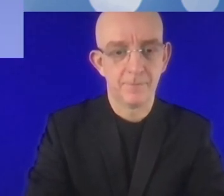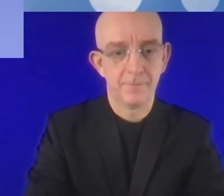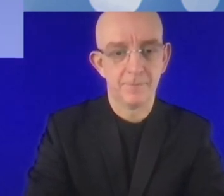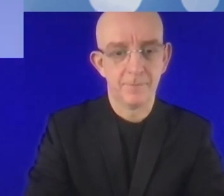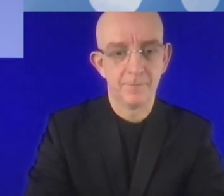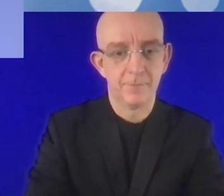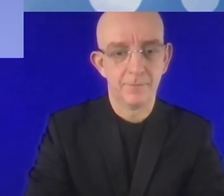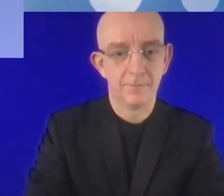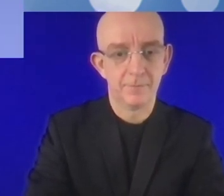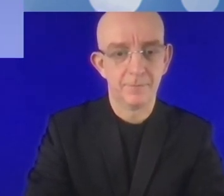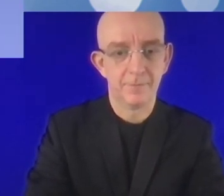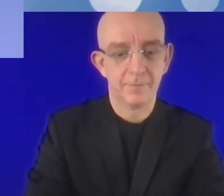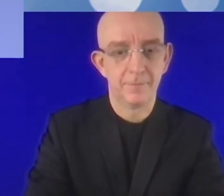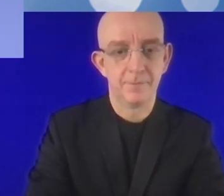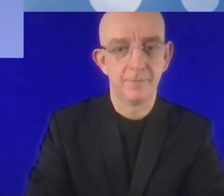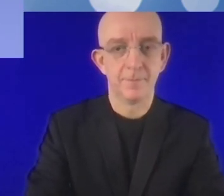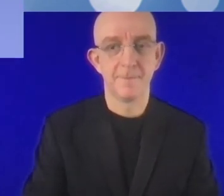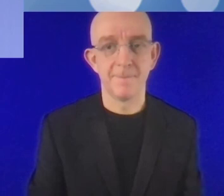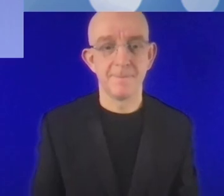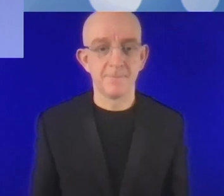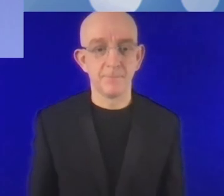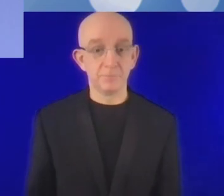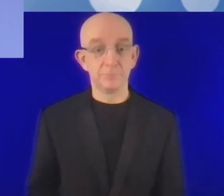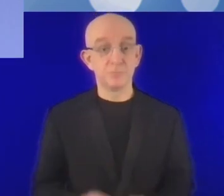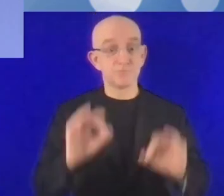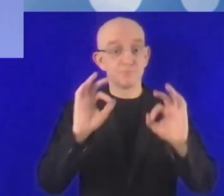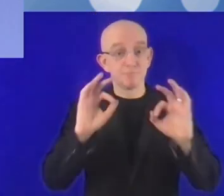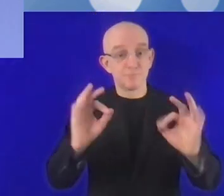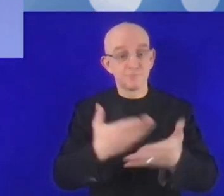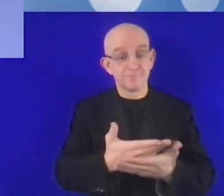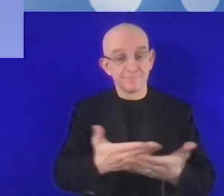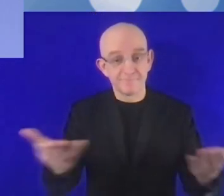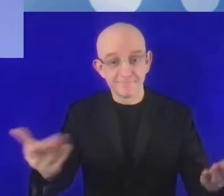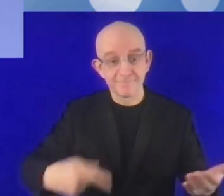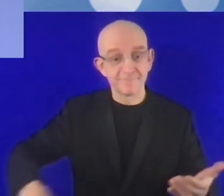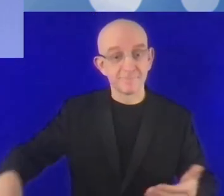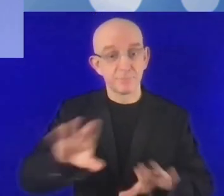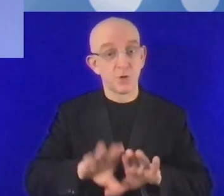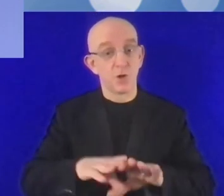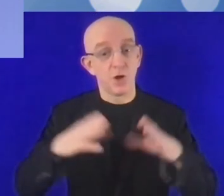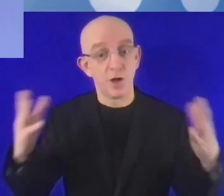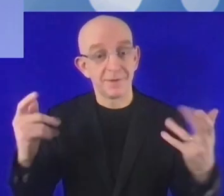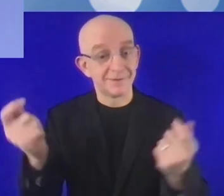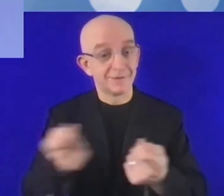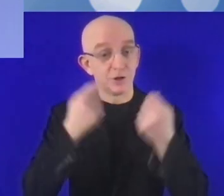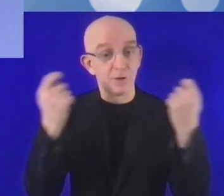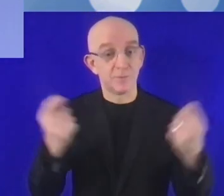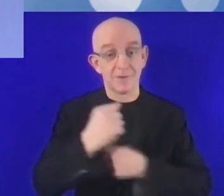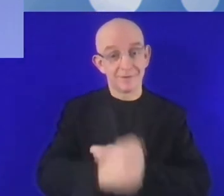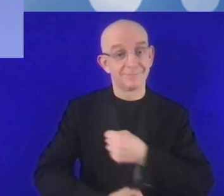非常有意思。那今天的这个 IGF 的开幕式。快要结束